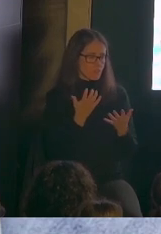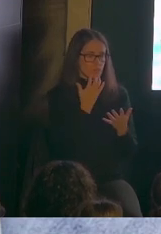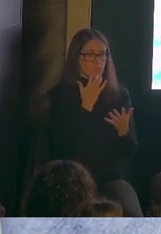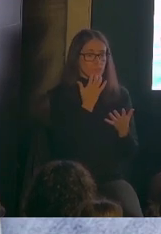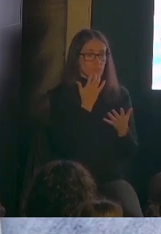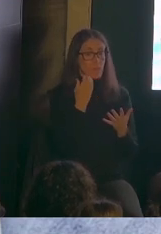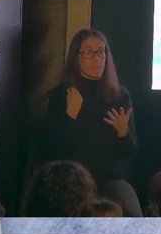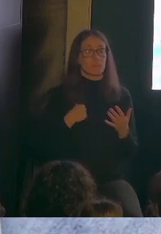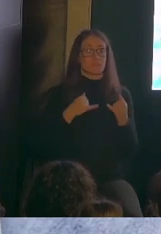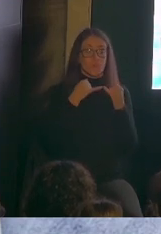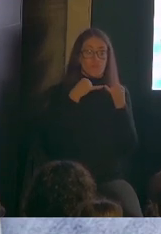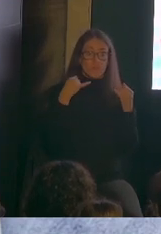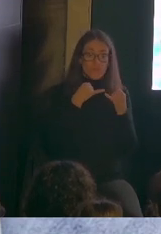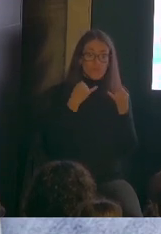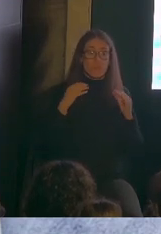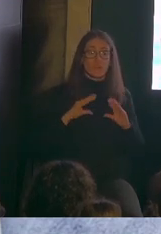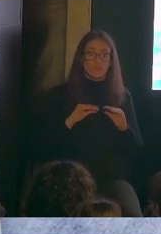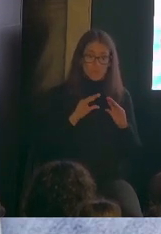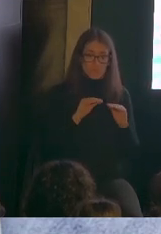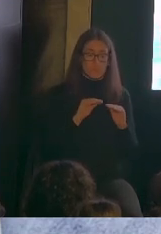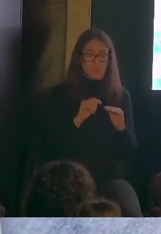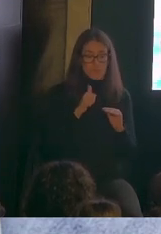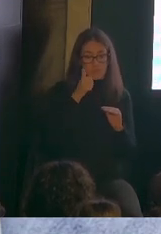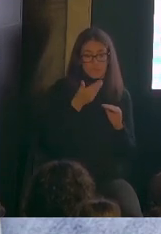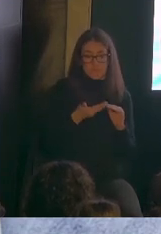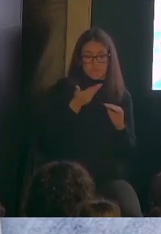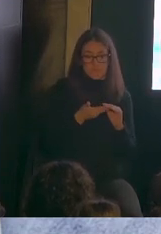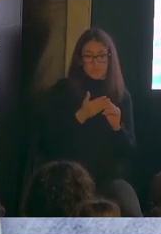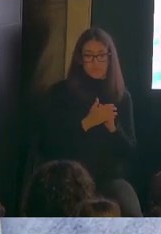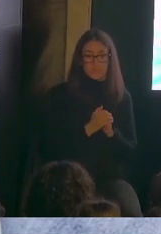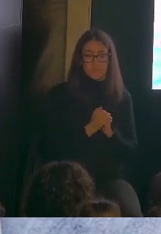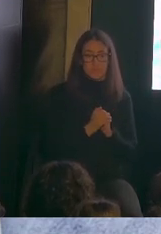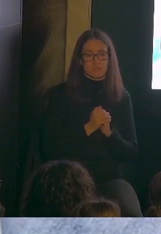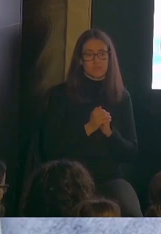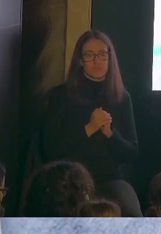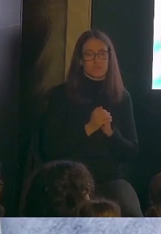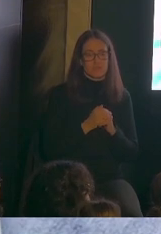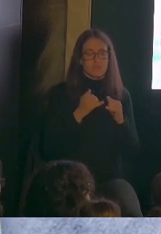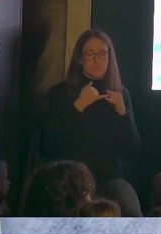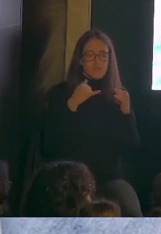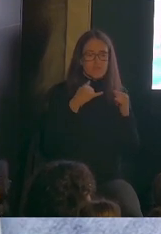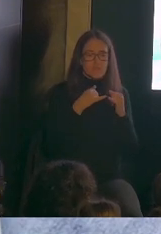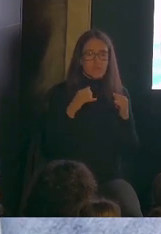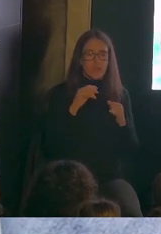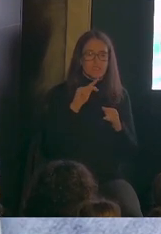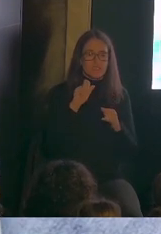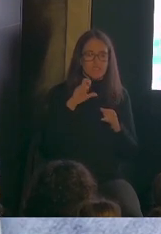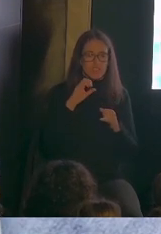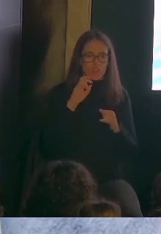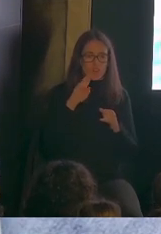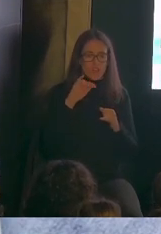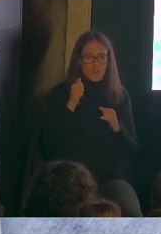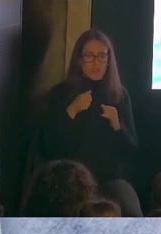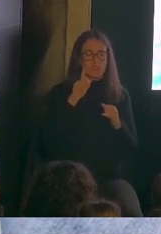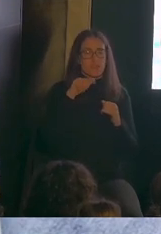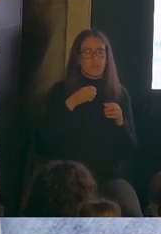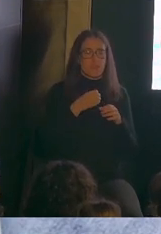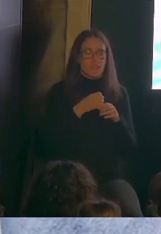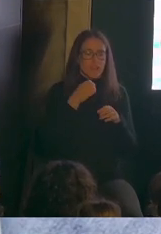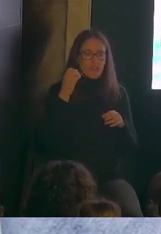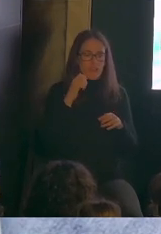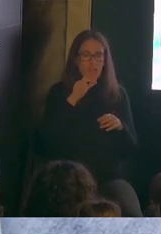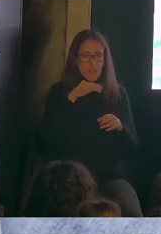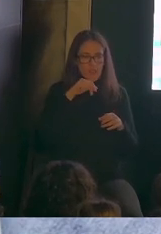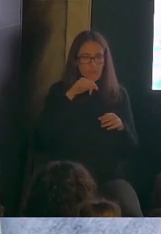fibres, que per mi aquest és l'estrella. Vale? Fibres de xicòria, fibres de canya de sucre, cada vegada estan sortint